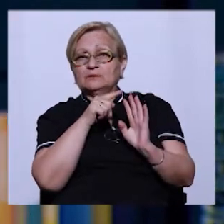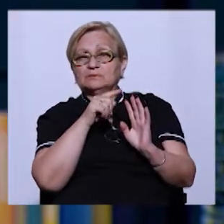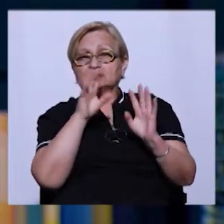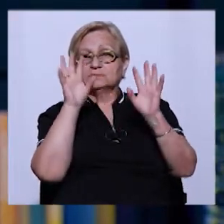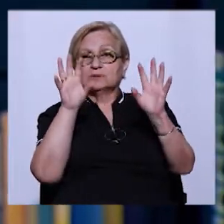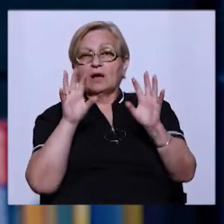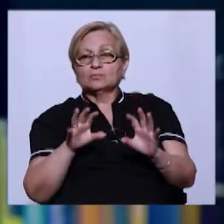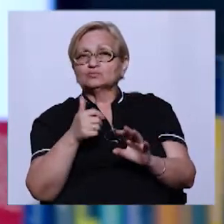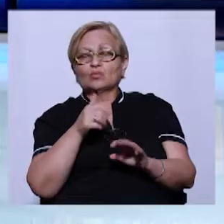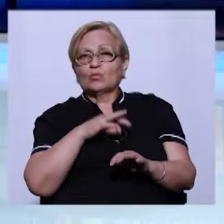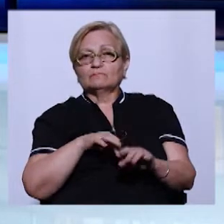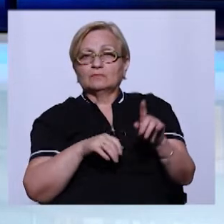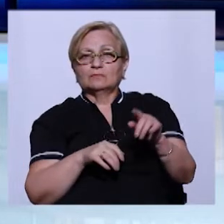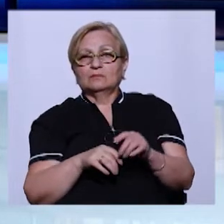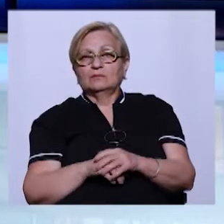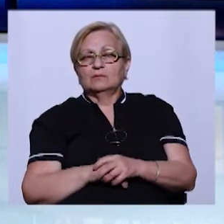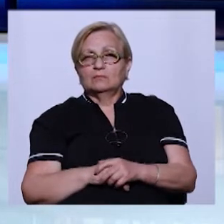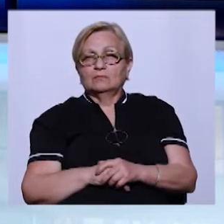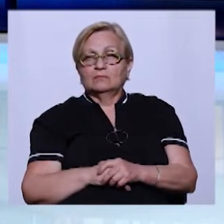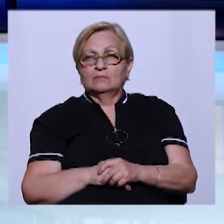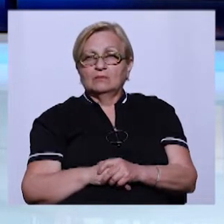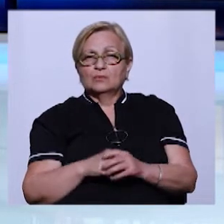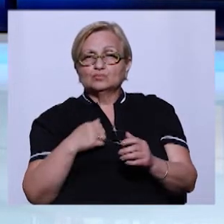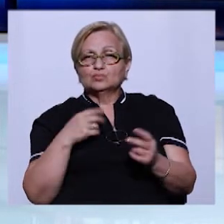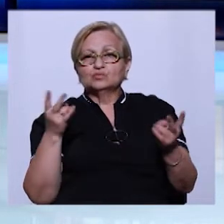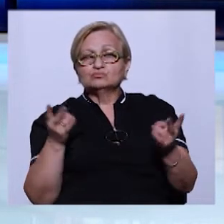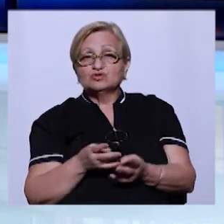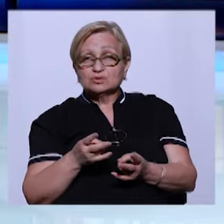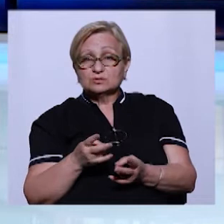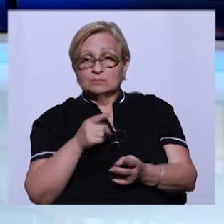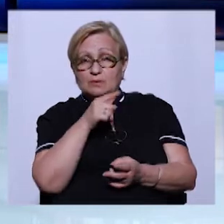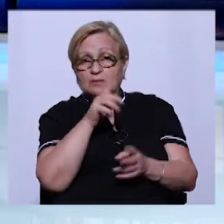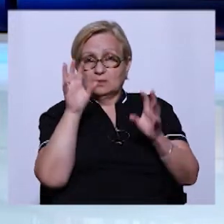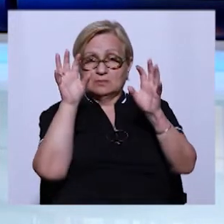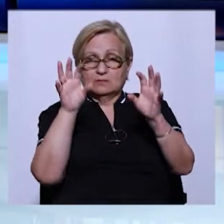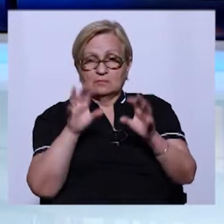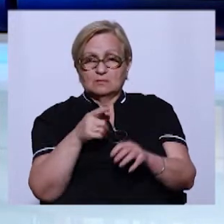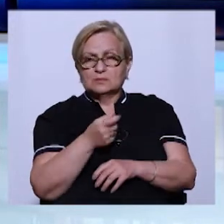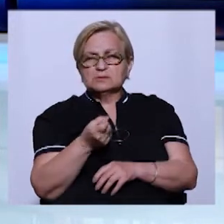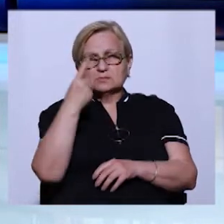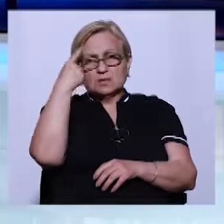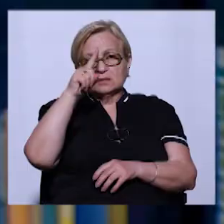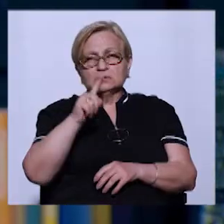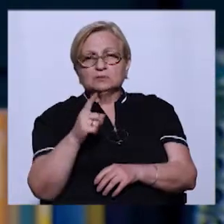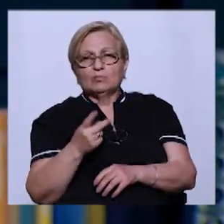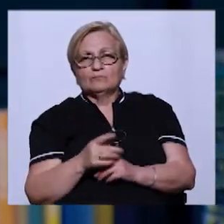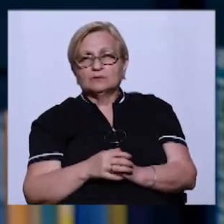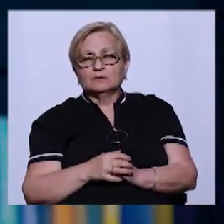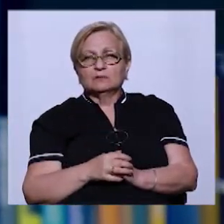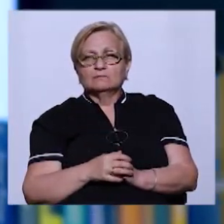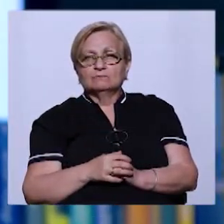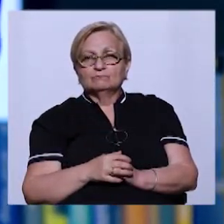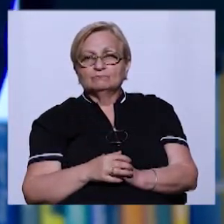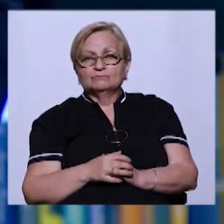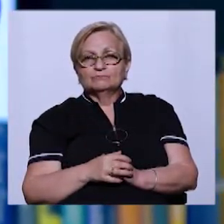ვიყენებ? თუ მჭირდება ამ კანონის გამოყენება და თუ მჭირდება, ეს საიდან მოვიდა ახლა ეს თუ მჭირდება?